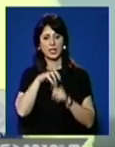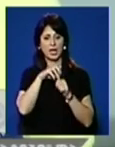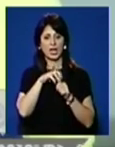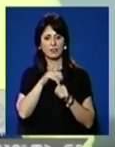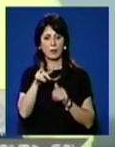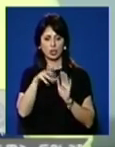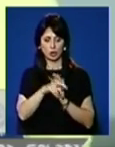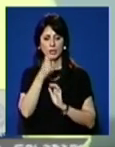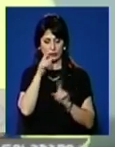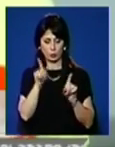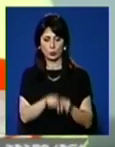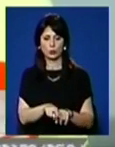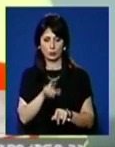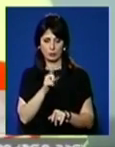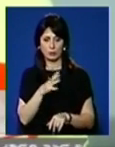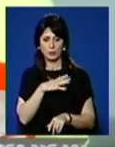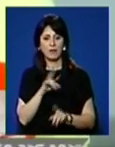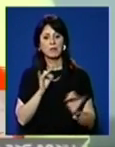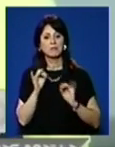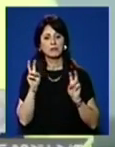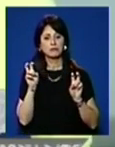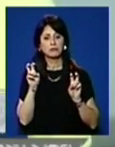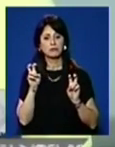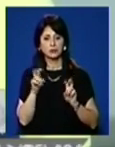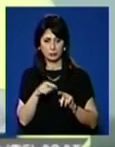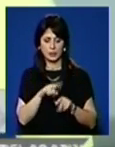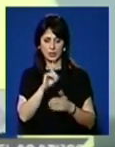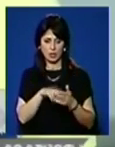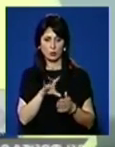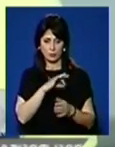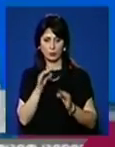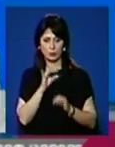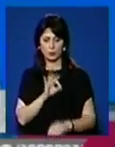ლიდერებთან და მათ შორის მიიღო სააკაშვილი. და რა ეკითხა უკეთ რა საკითხი? რა თქმა უნდა, ამ საკითხზე იყო საუბარი.